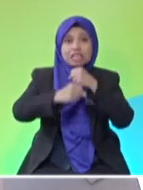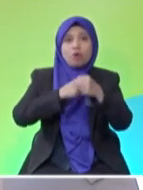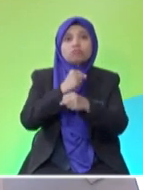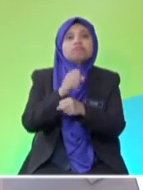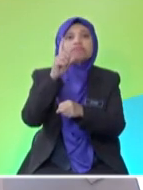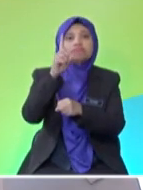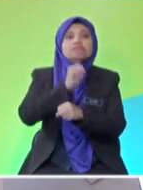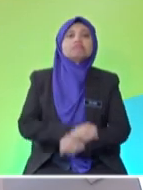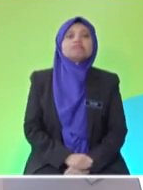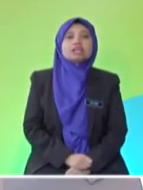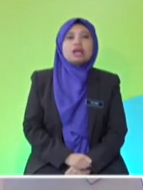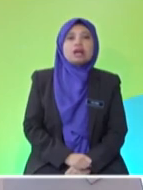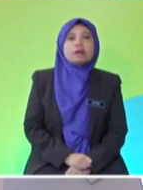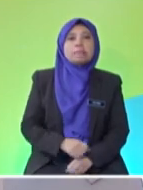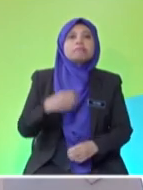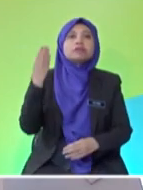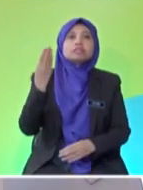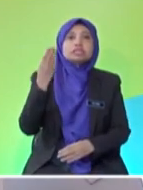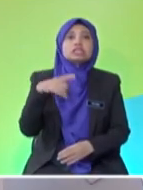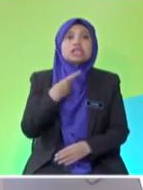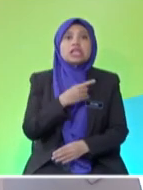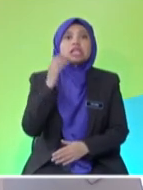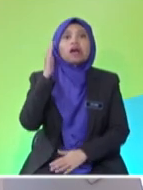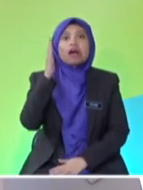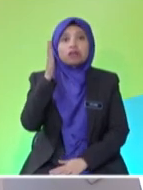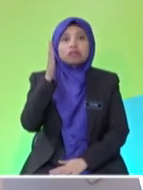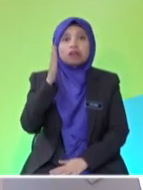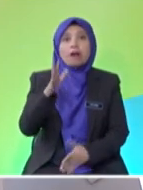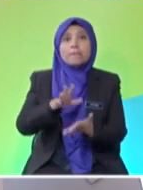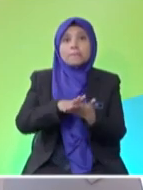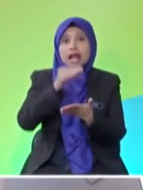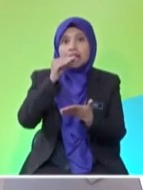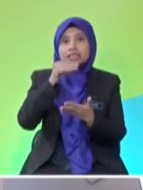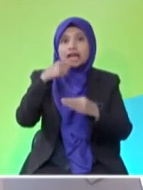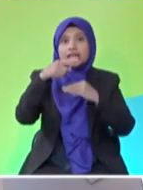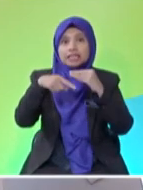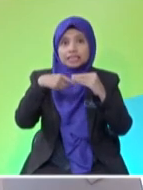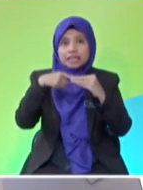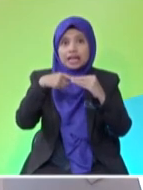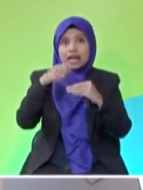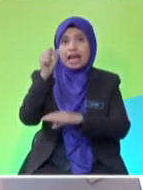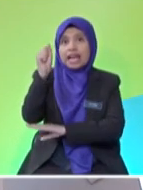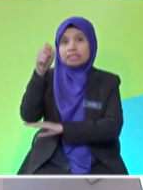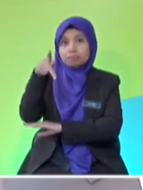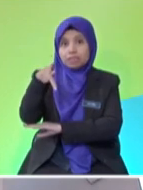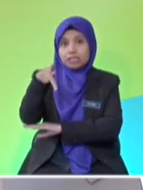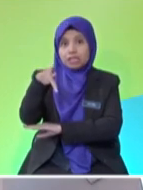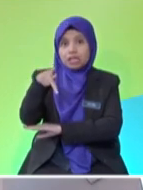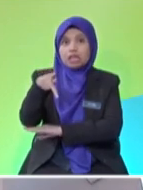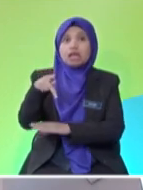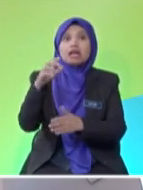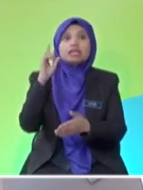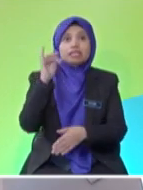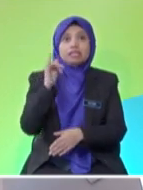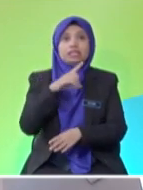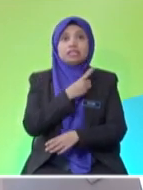jadi sebelum itu Miras seperti biasa kita akan eee belajar dulu tentang pembelajaran yang kita akan belajar pada